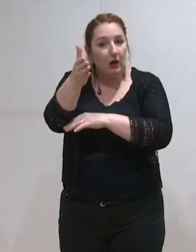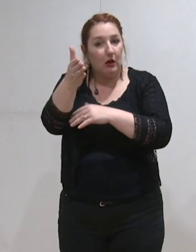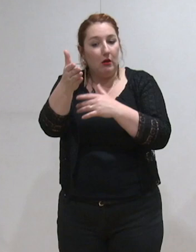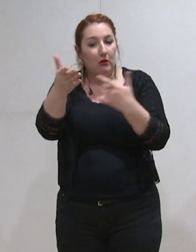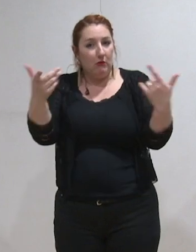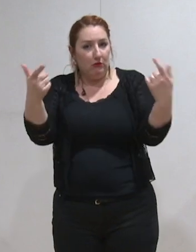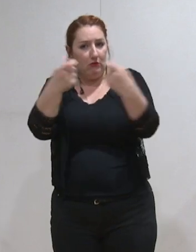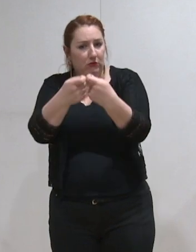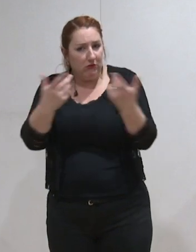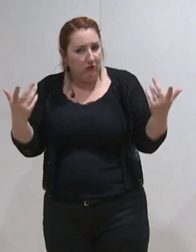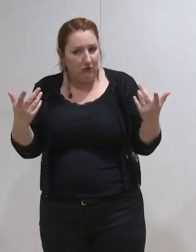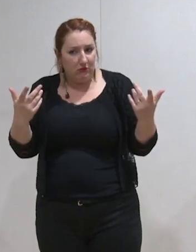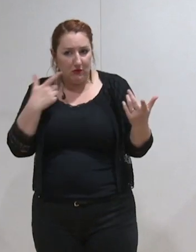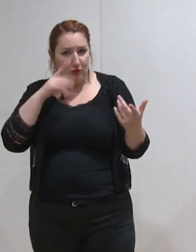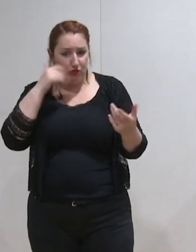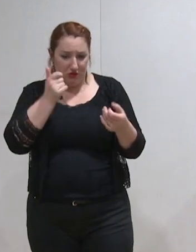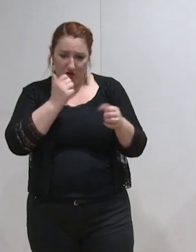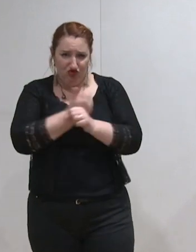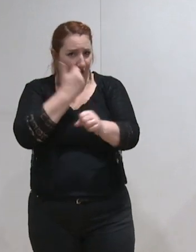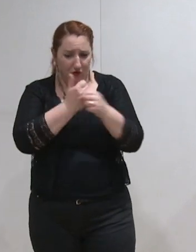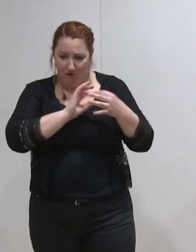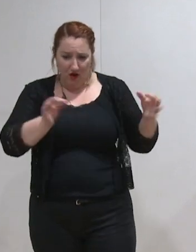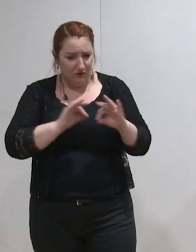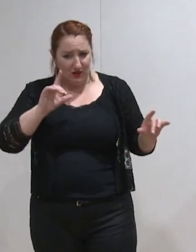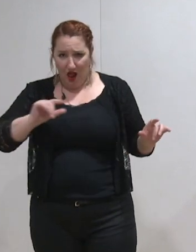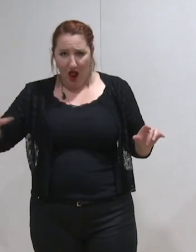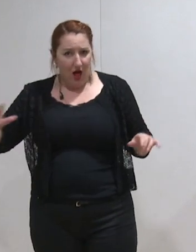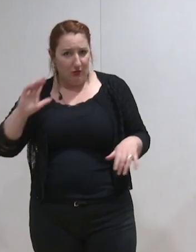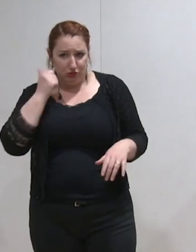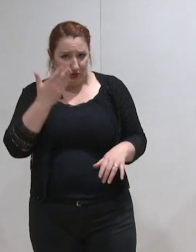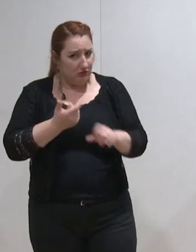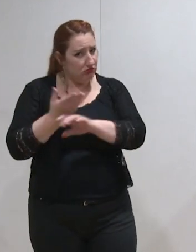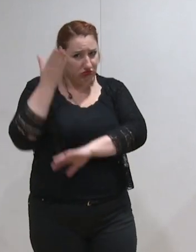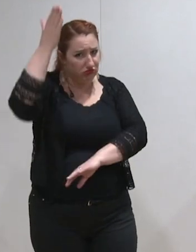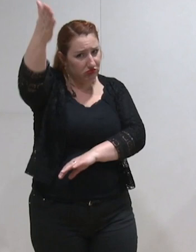s'engage donc effectivement c'est marqué à chaque fois ce sera marqué effectivement à chaque foissur